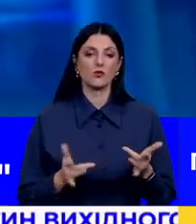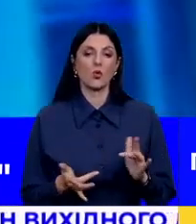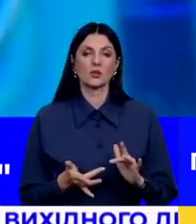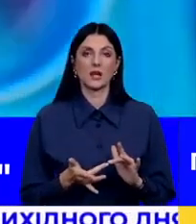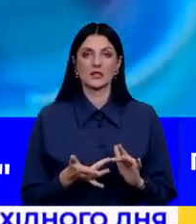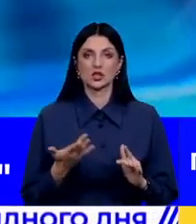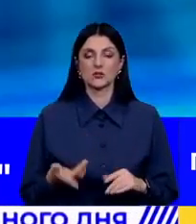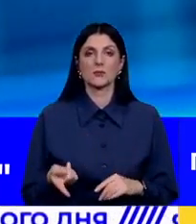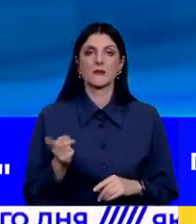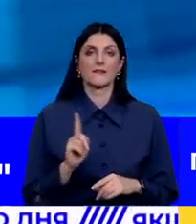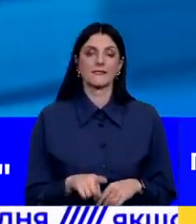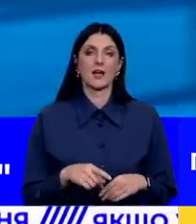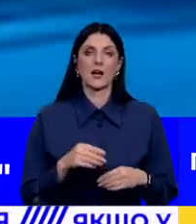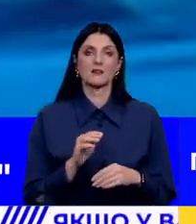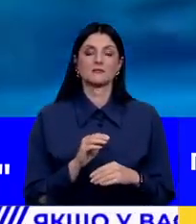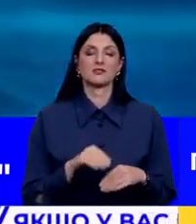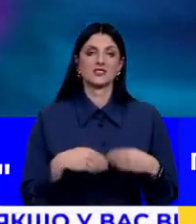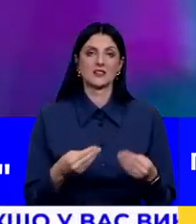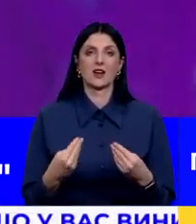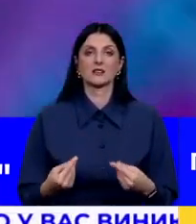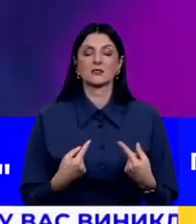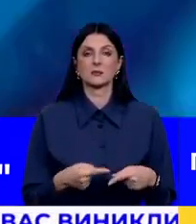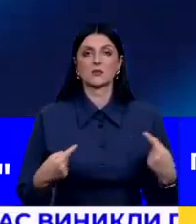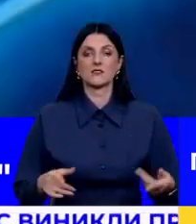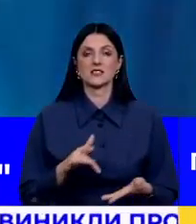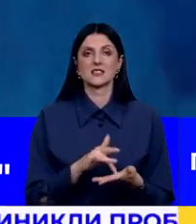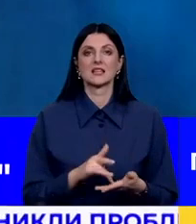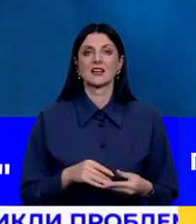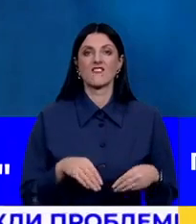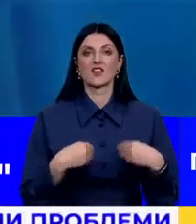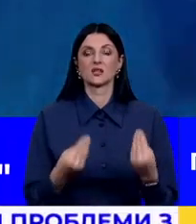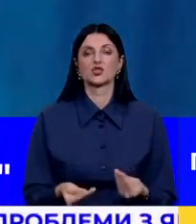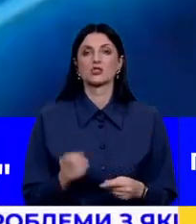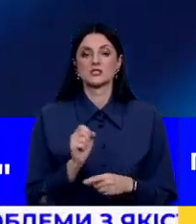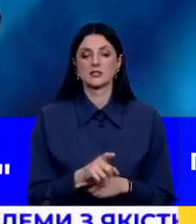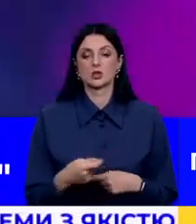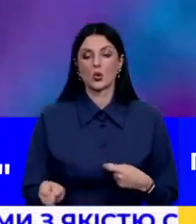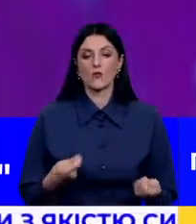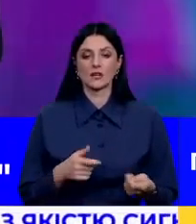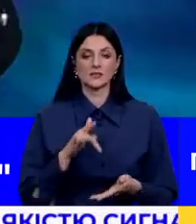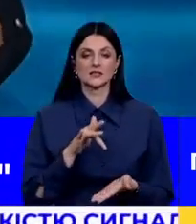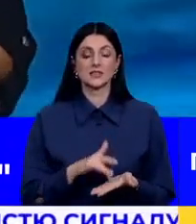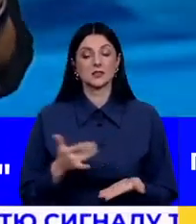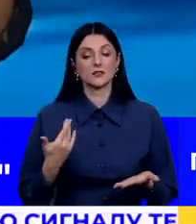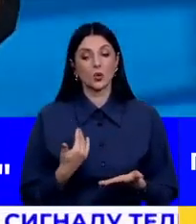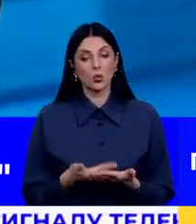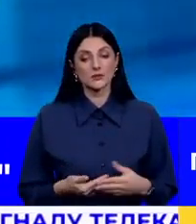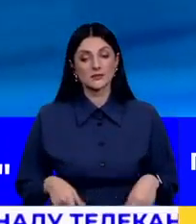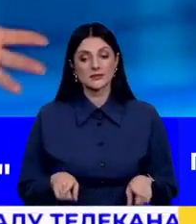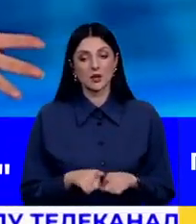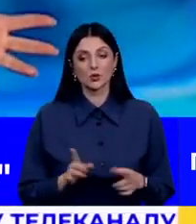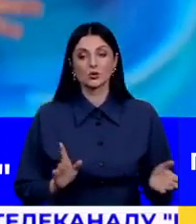онлайн-режимі та видаватиме товари у центрах видачі замовлень торговельних центрів. Ось так от все. Тоді